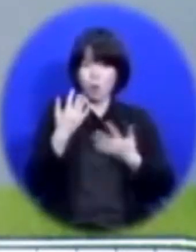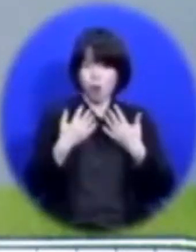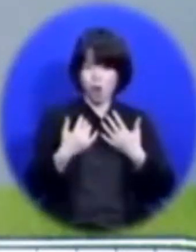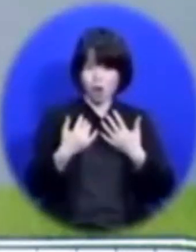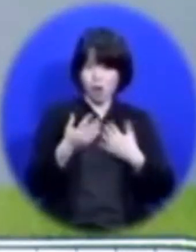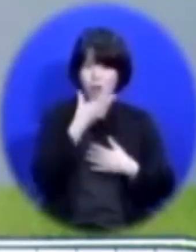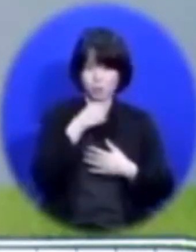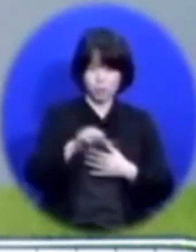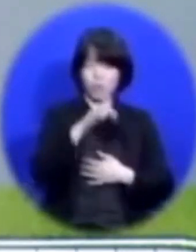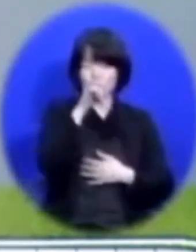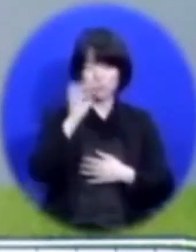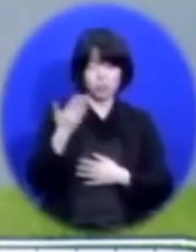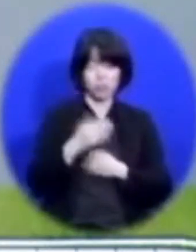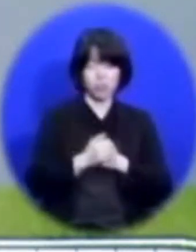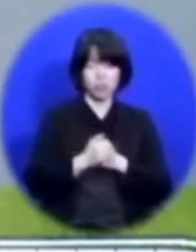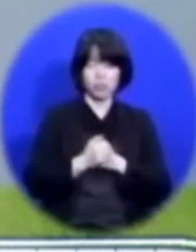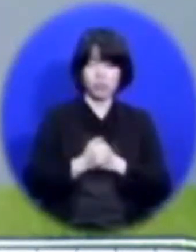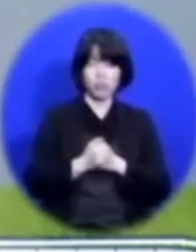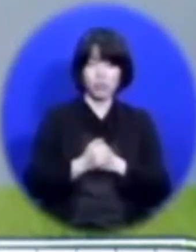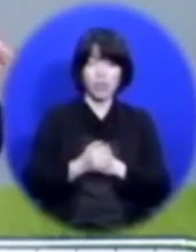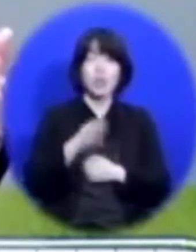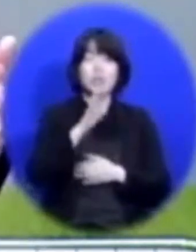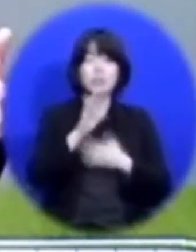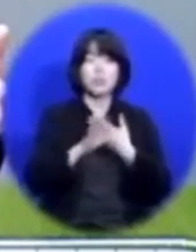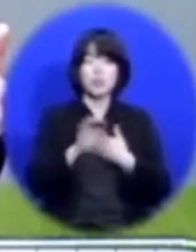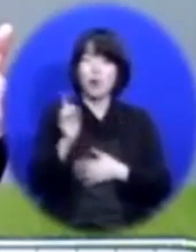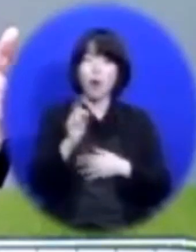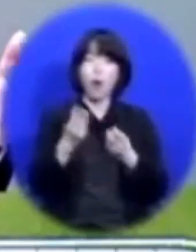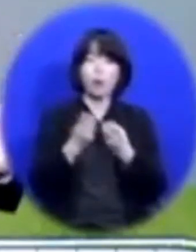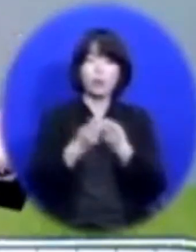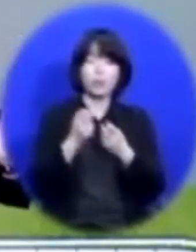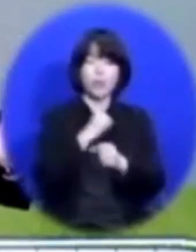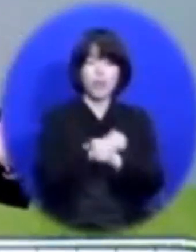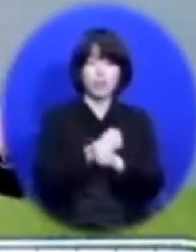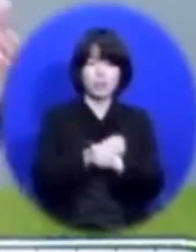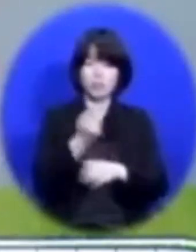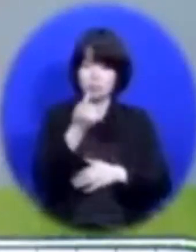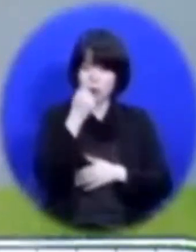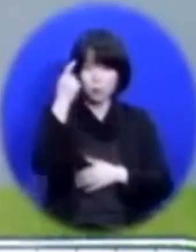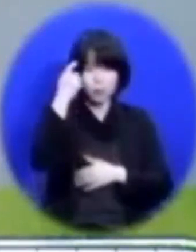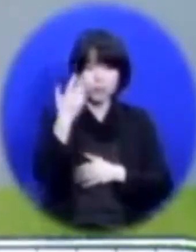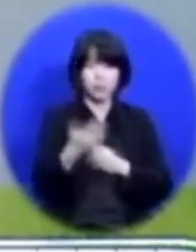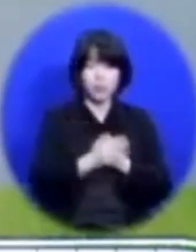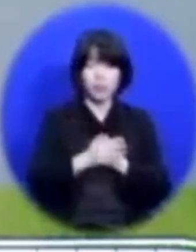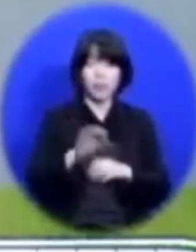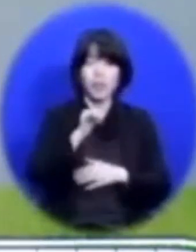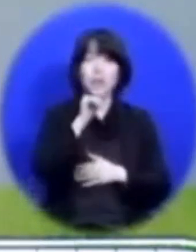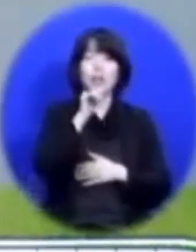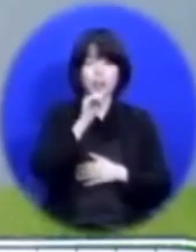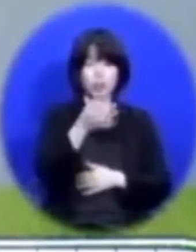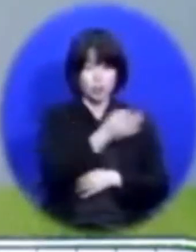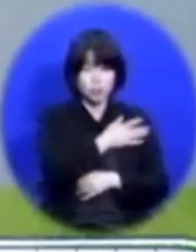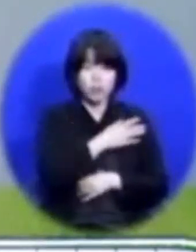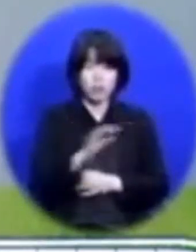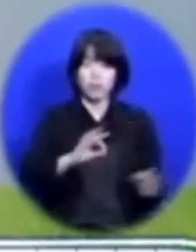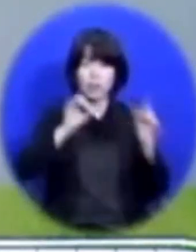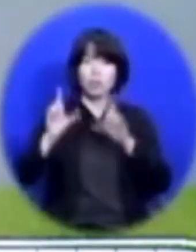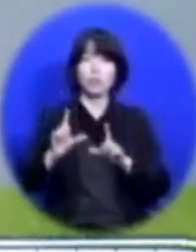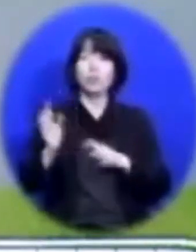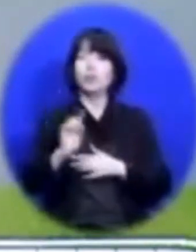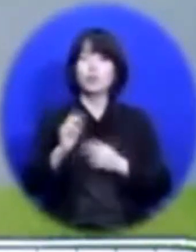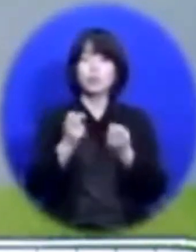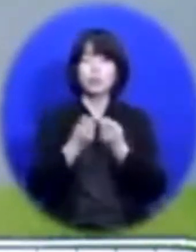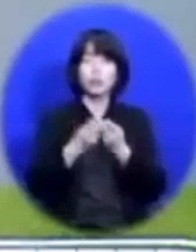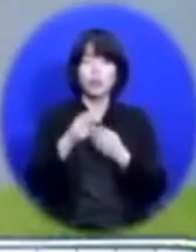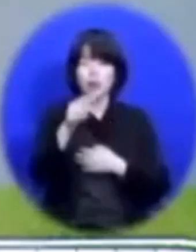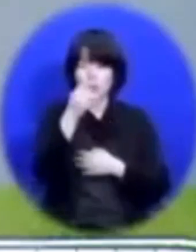나중에그것이오히려저주가된다.그렇다면우리는어떻게배우는걸까요? 가난하게사는것과 부유하게